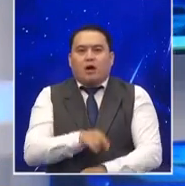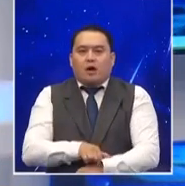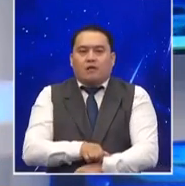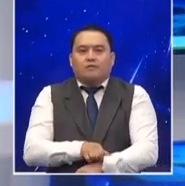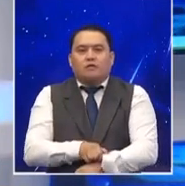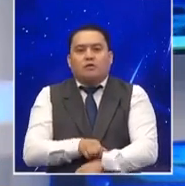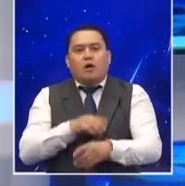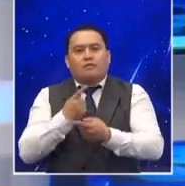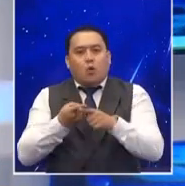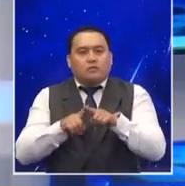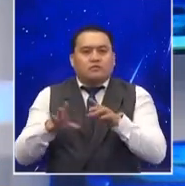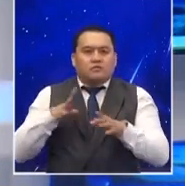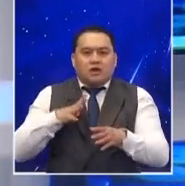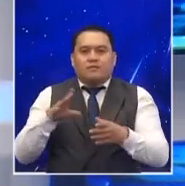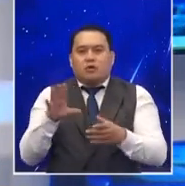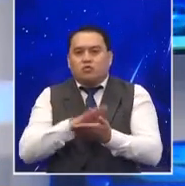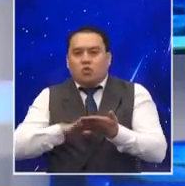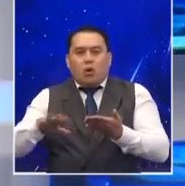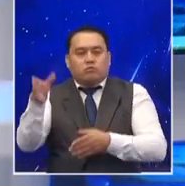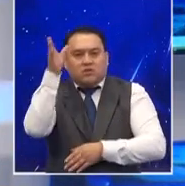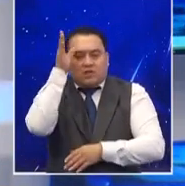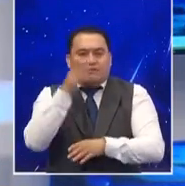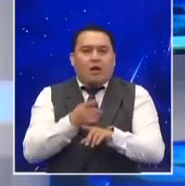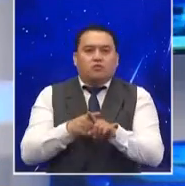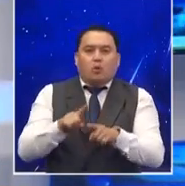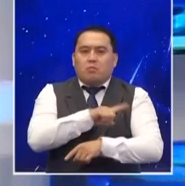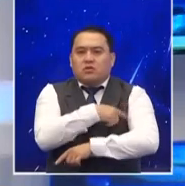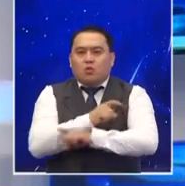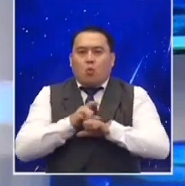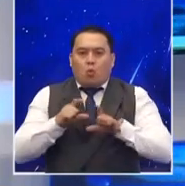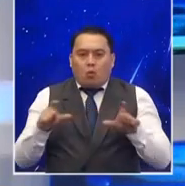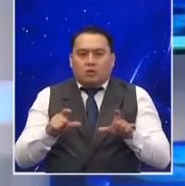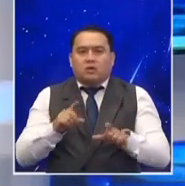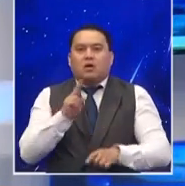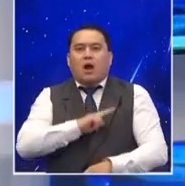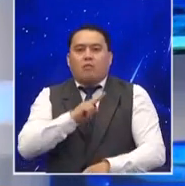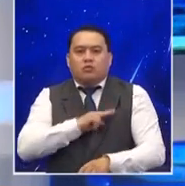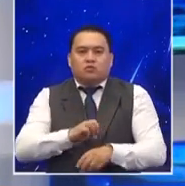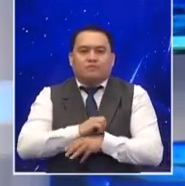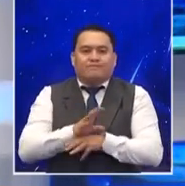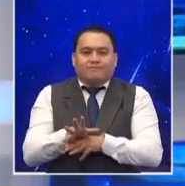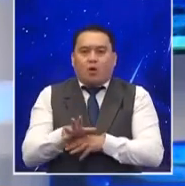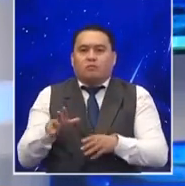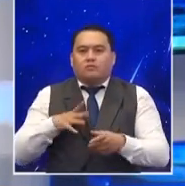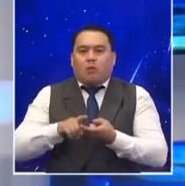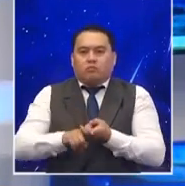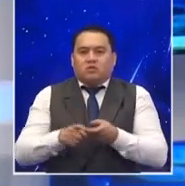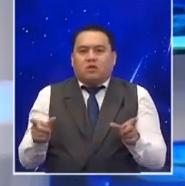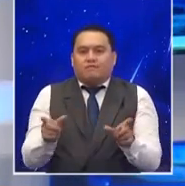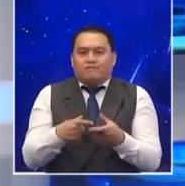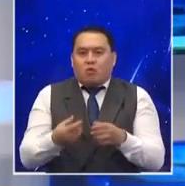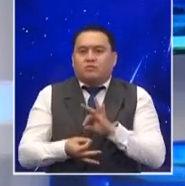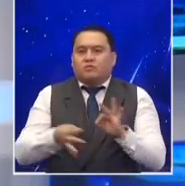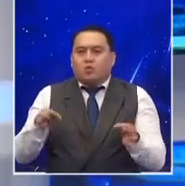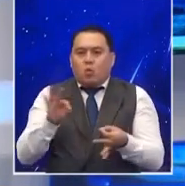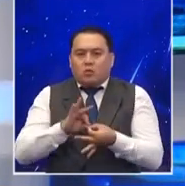рук неравнодушного односельчанина. Образовательные и медицинские учреждения, чья работа в пандемию столкнулась с рядом